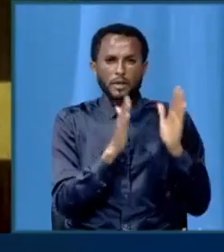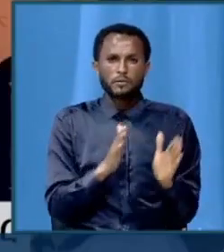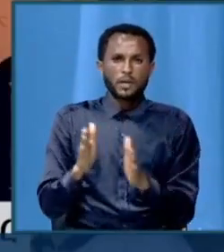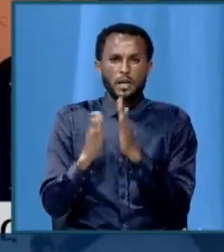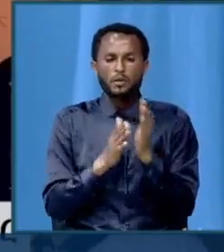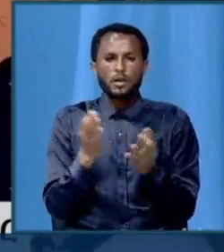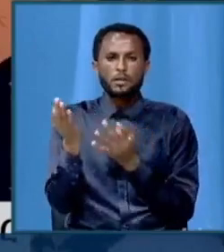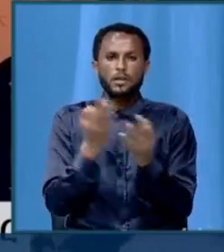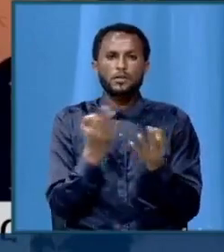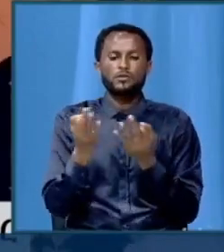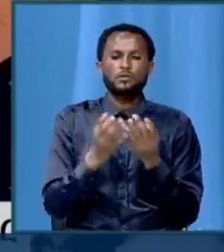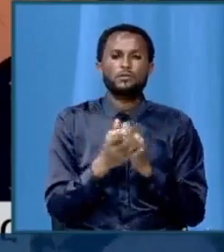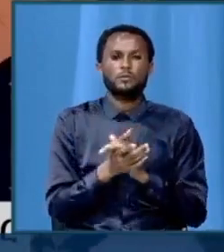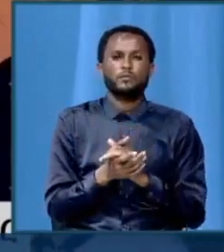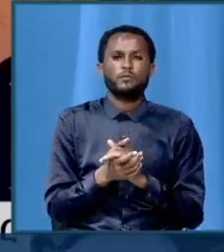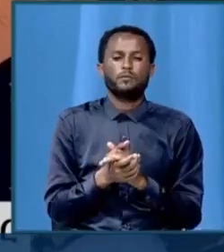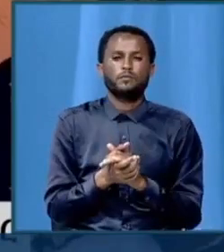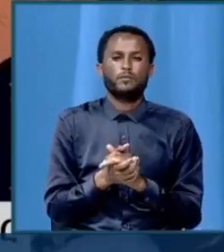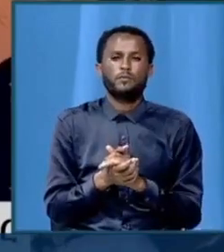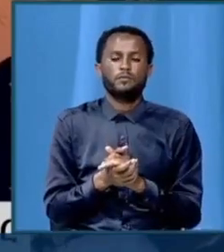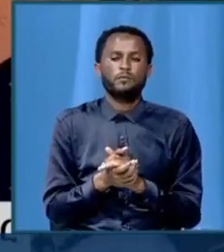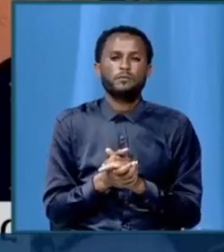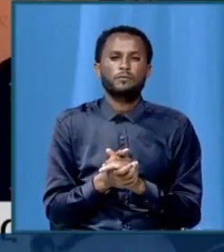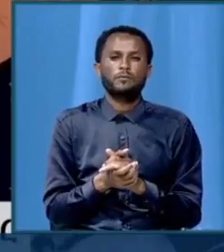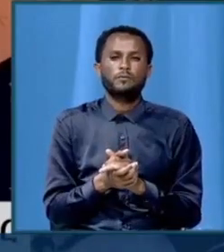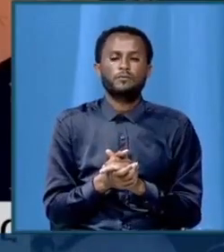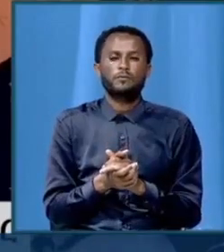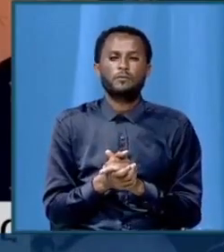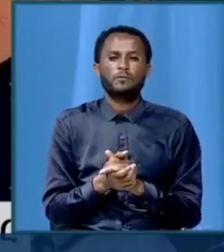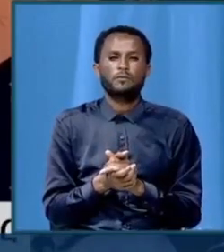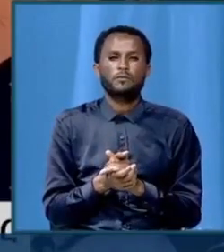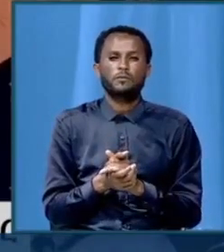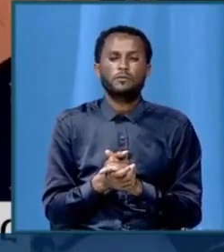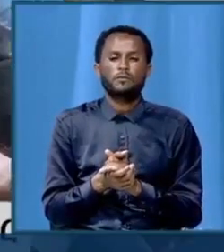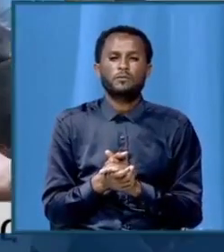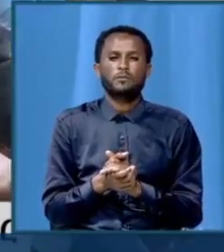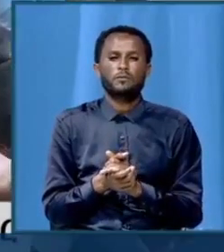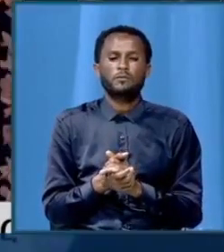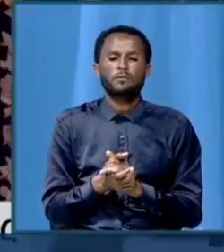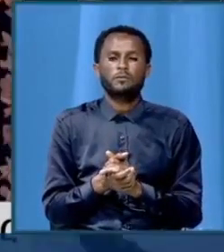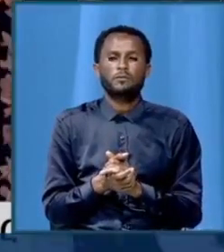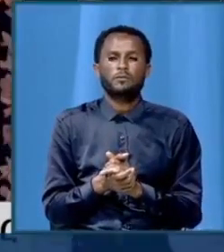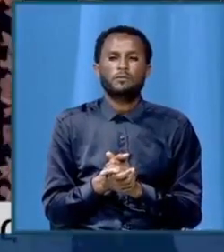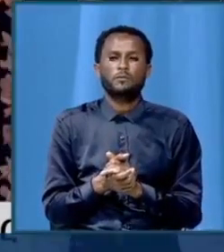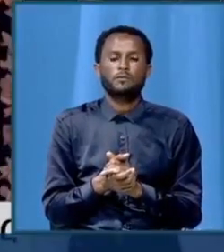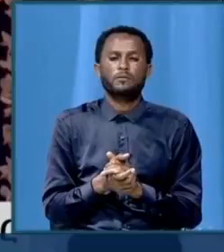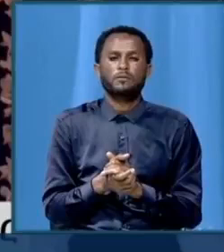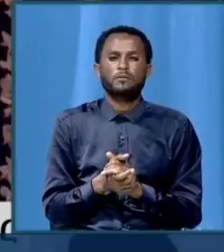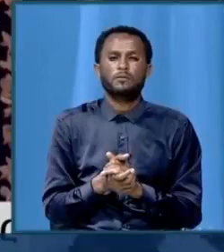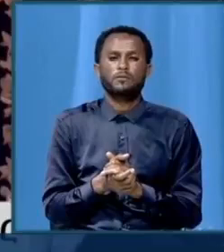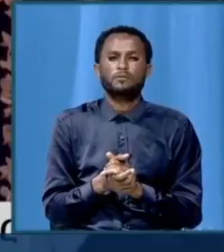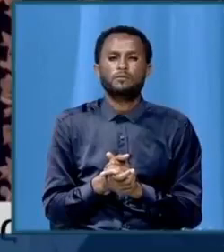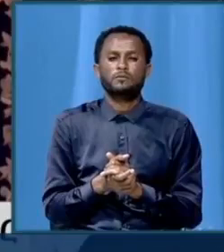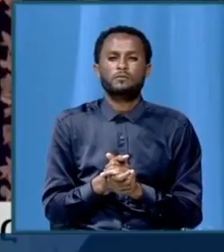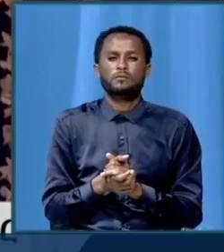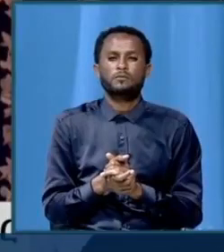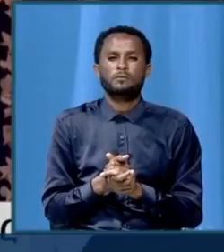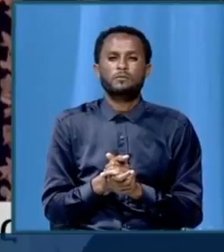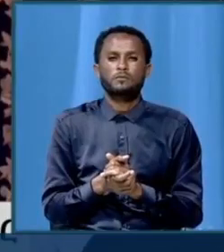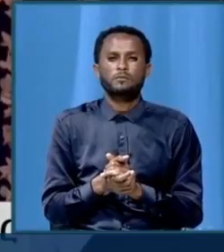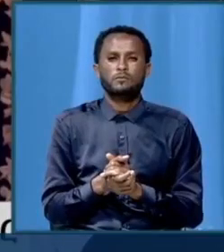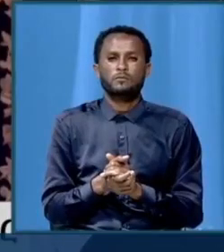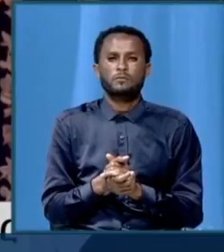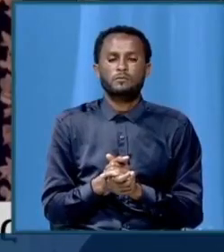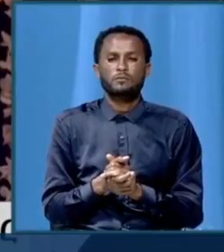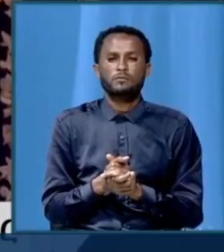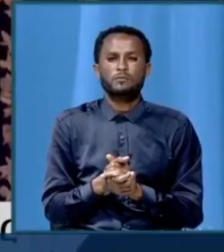ገሊጹ። ይሄ ወራሪ ሃይል ወሮ የያዛቸውን ኣካባቢዎች መከላከያ ሰራዊታችን ሁሉም